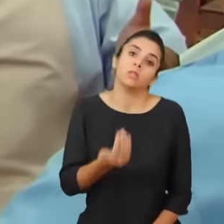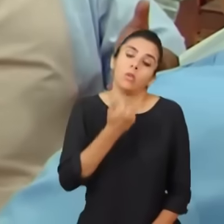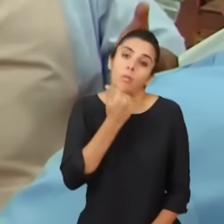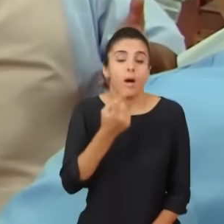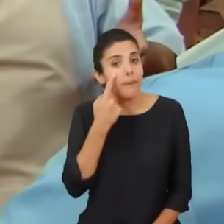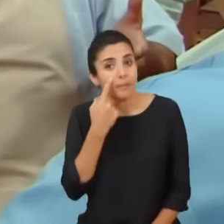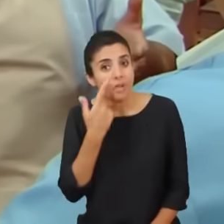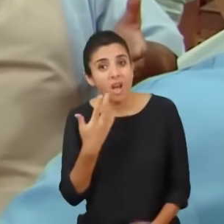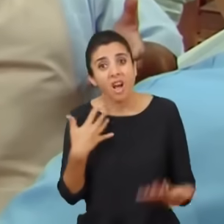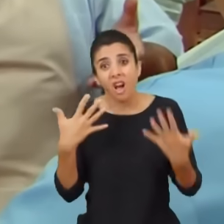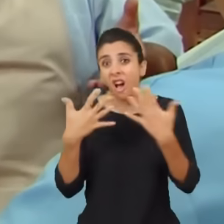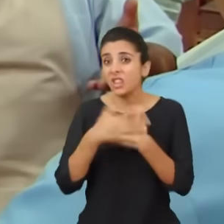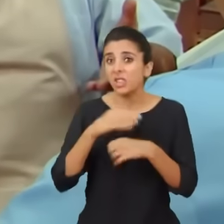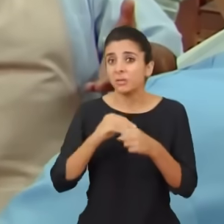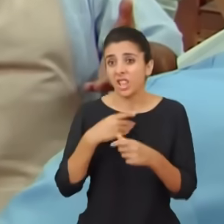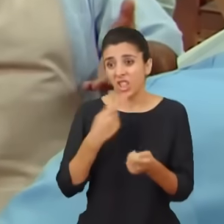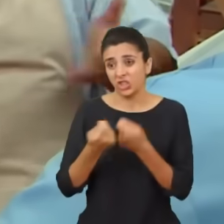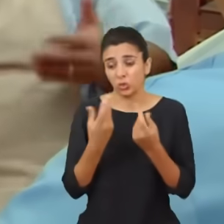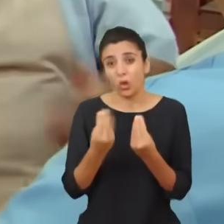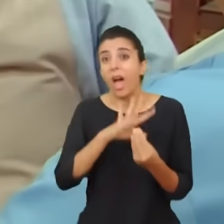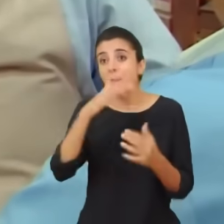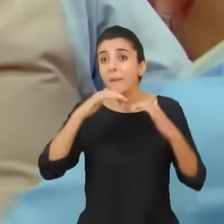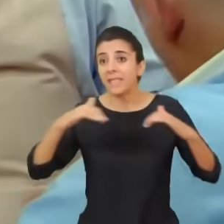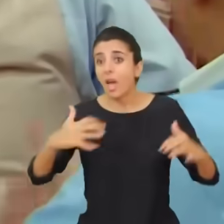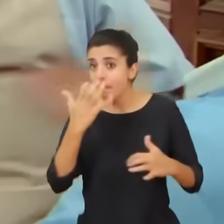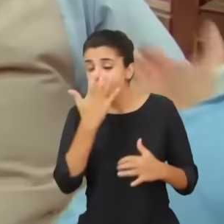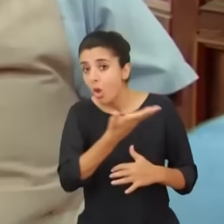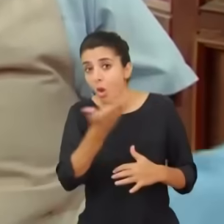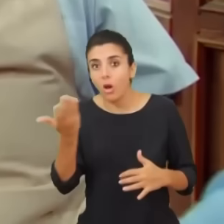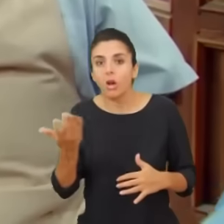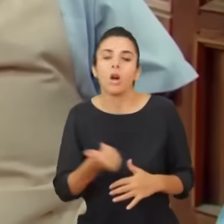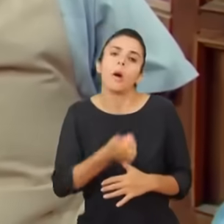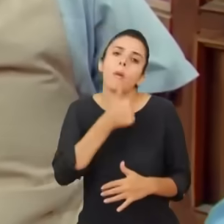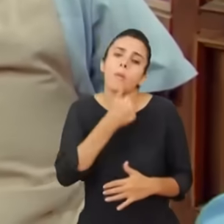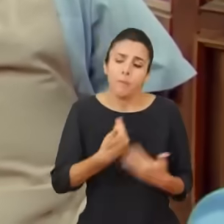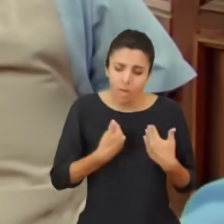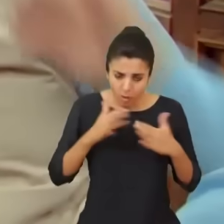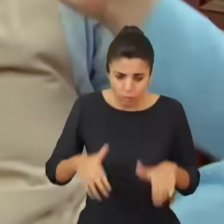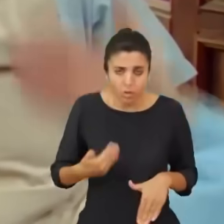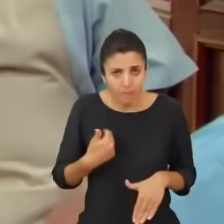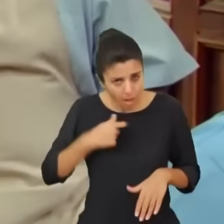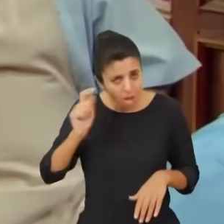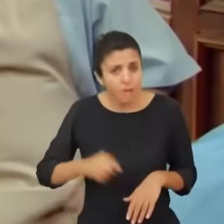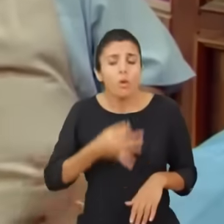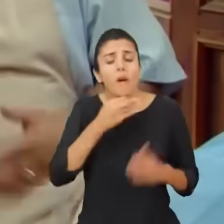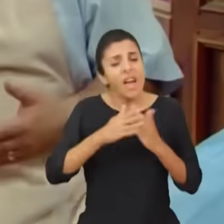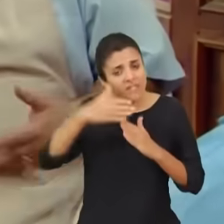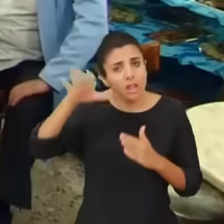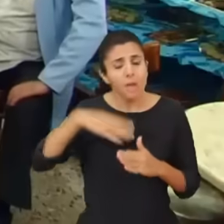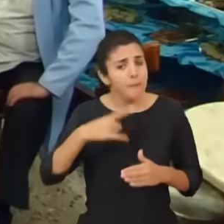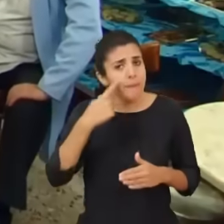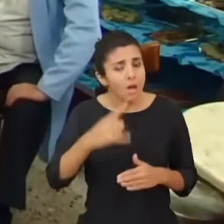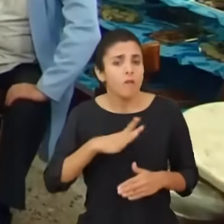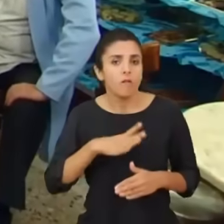Bak, akşam herkes benden şey bekleyecek. Pide. Ya babacığım ben buradayım. Hadi çıksan eve lütfen, ben